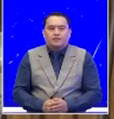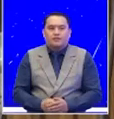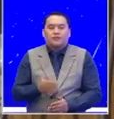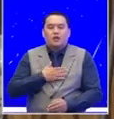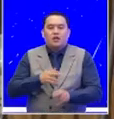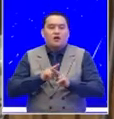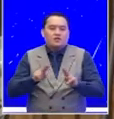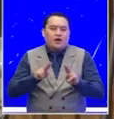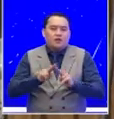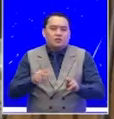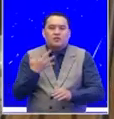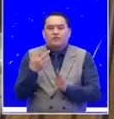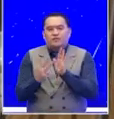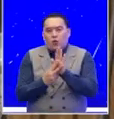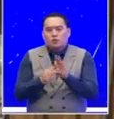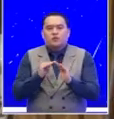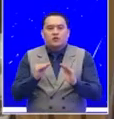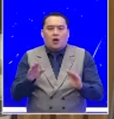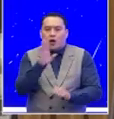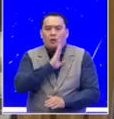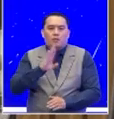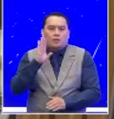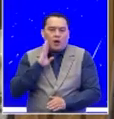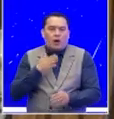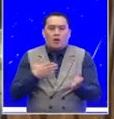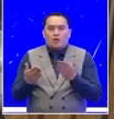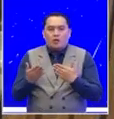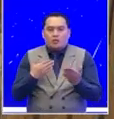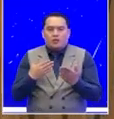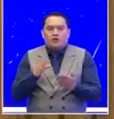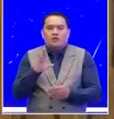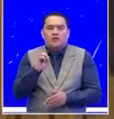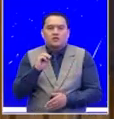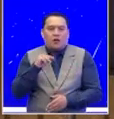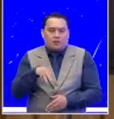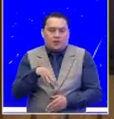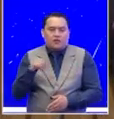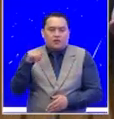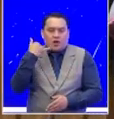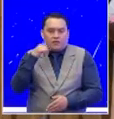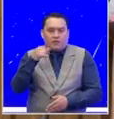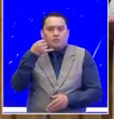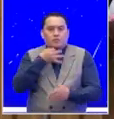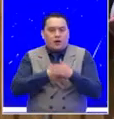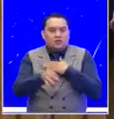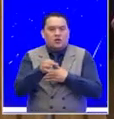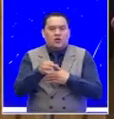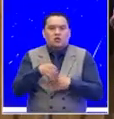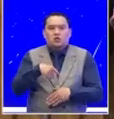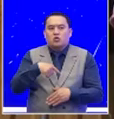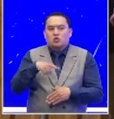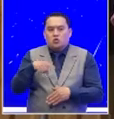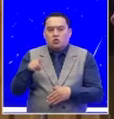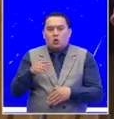Я воспитываю 8 детей. Мы многодетные мамы. Сейчас общаемся по WhatsApp, по телефону. Вот мне подсказали, продиктовали номер